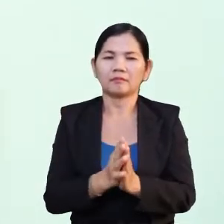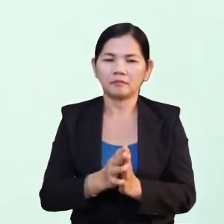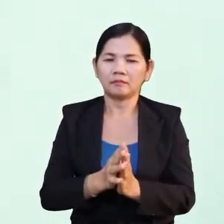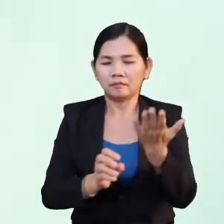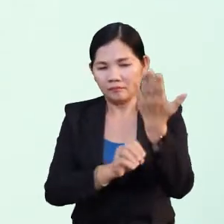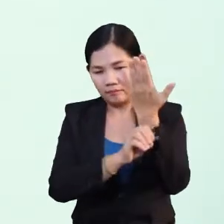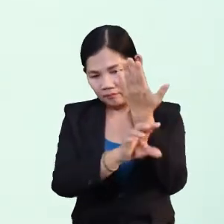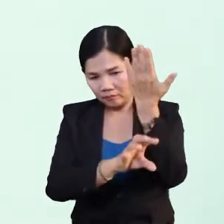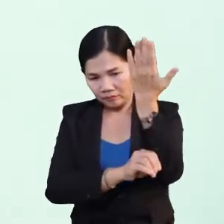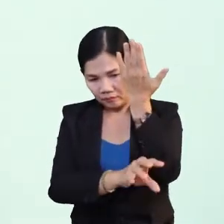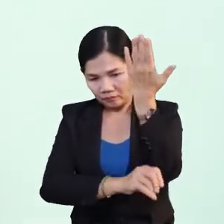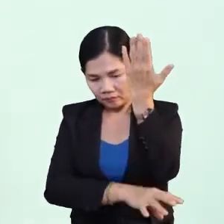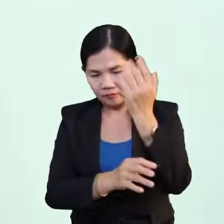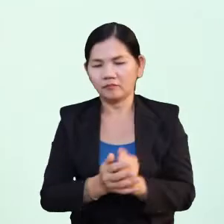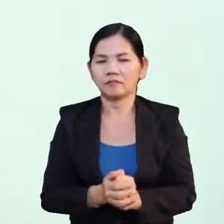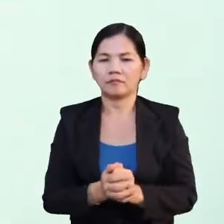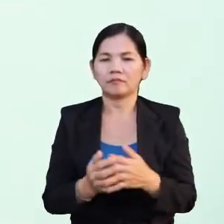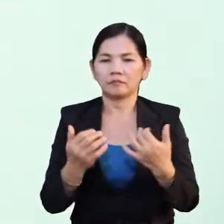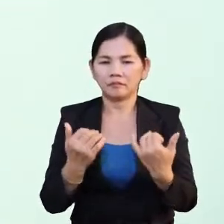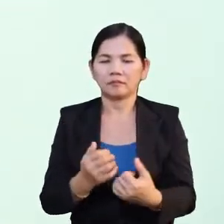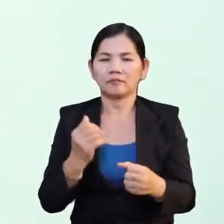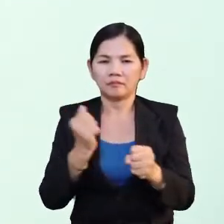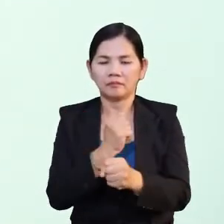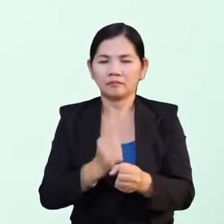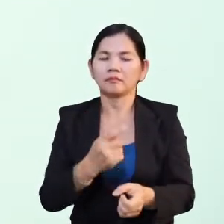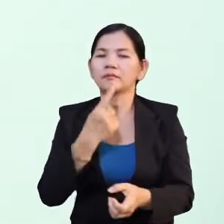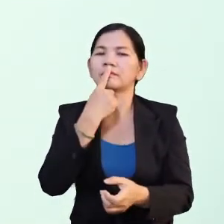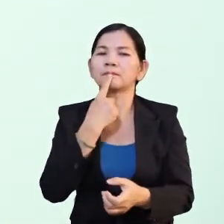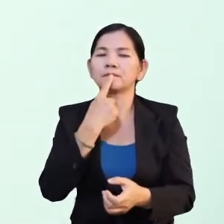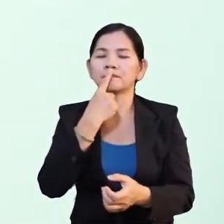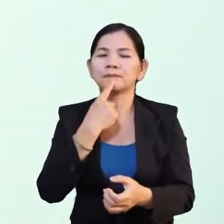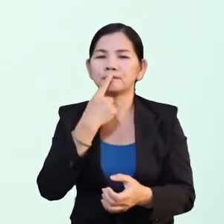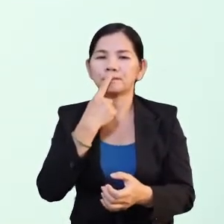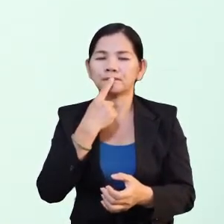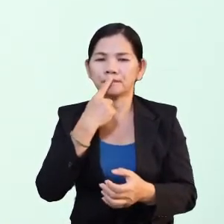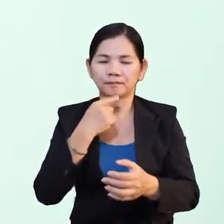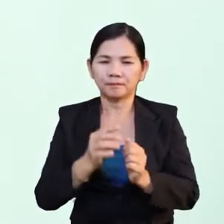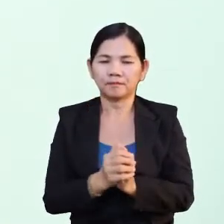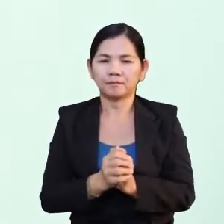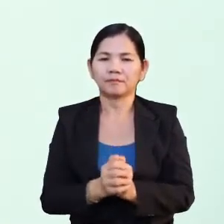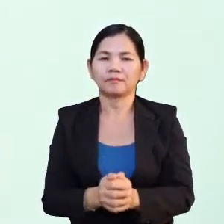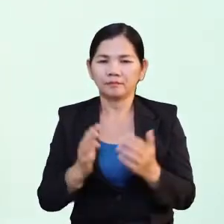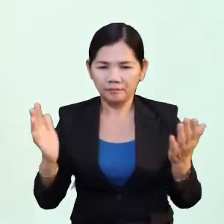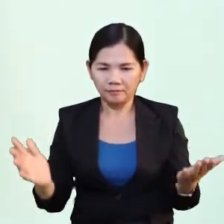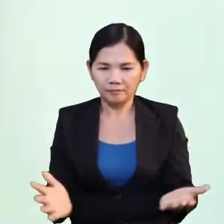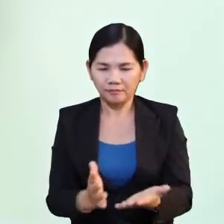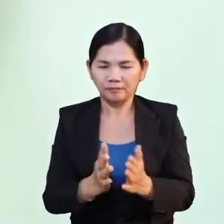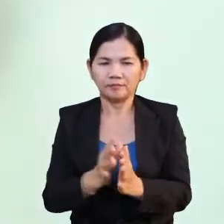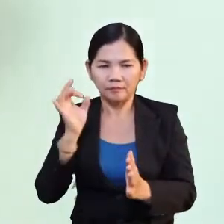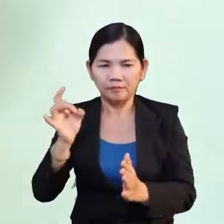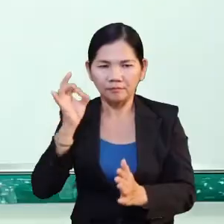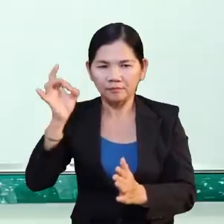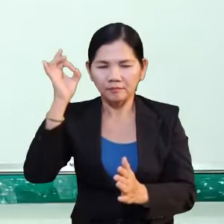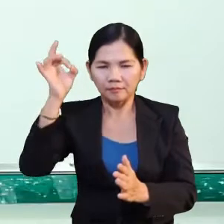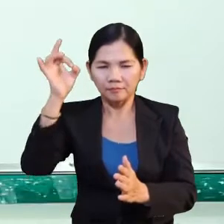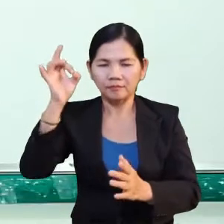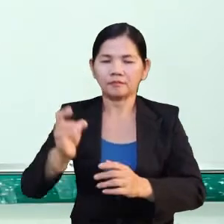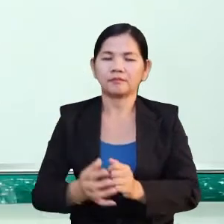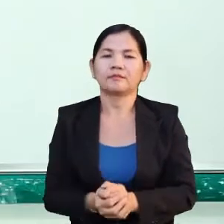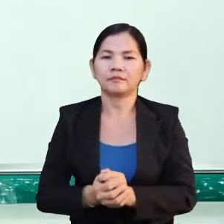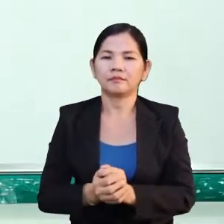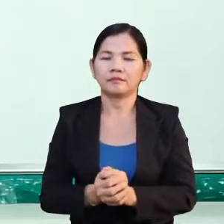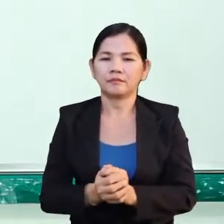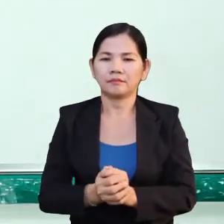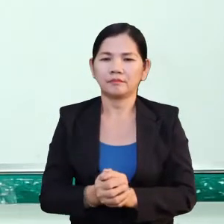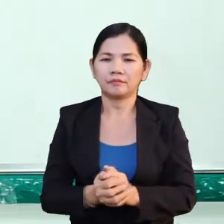ញ្ចឹងកូនអាចប្រាប់អ្នកគ្រូឡើងវិញបានទេតើពណ៌ក្រហមដែលអ្នកគ្រូបានណែនាំកូនបានបញ្យល់កូនអំបញ្ញមិញនេះ